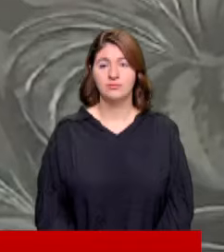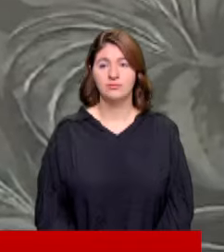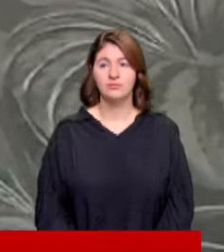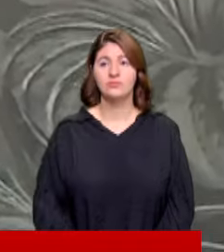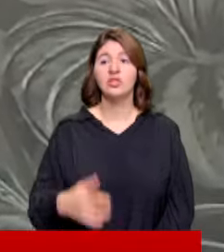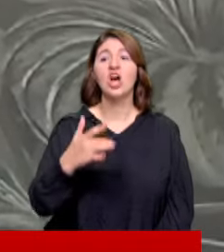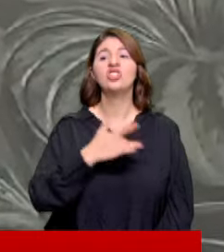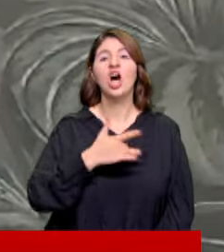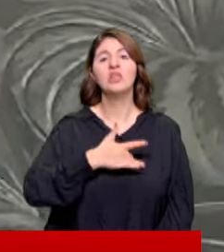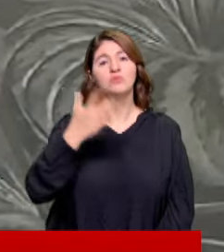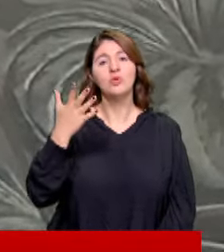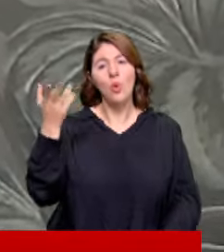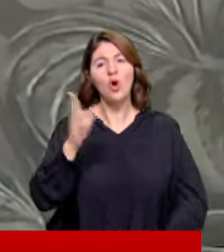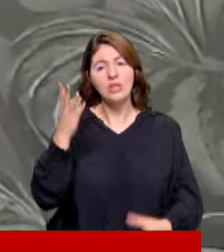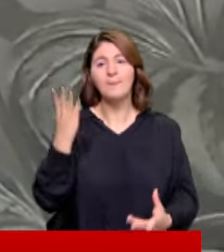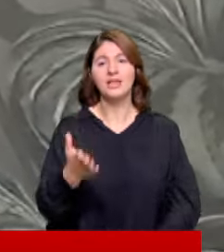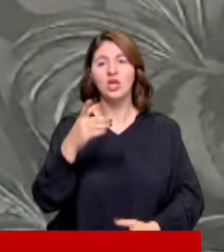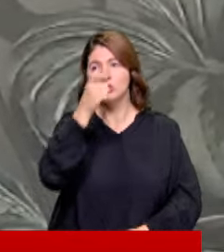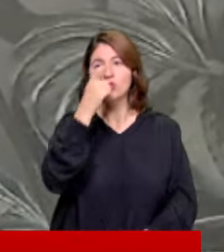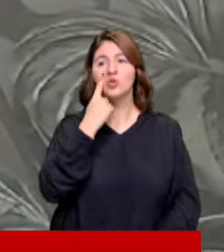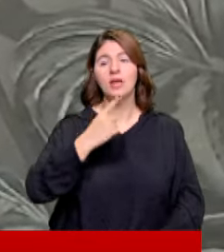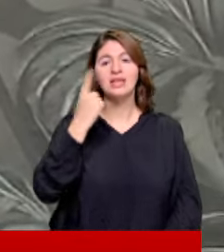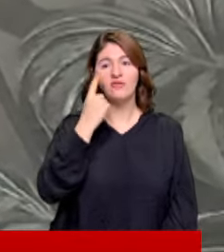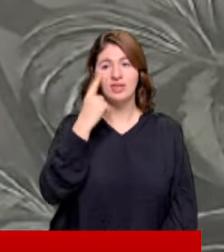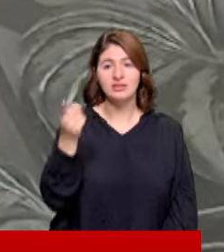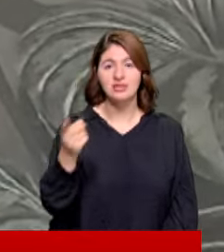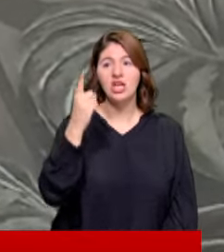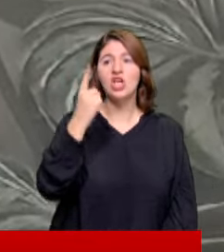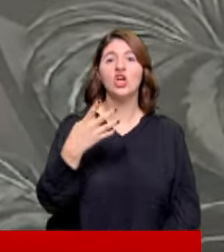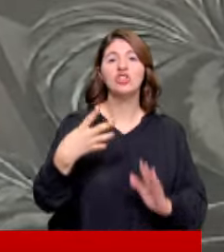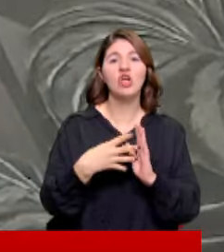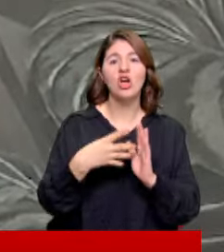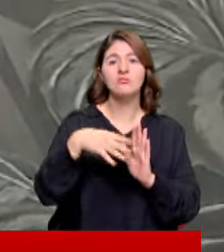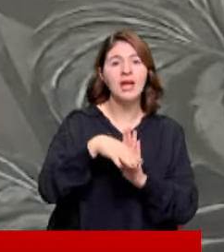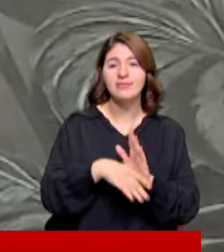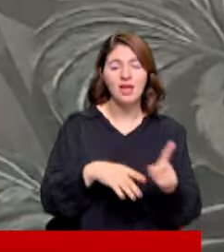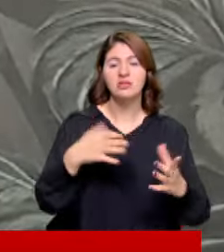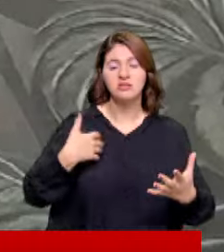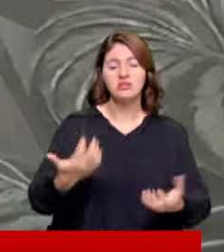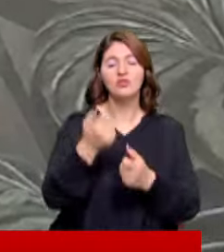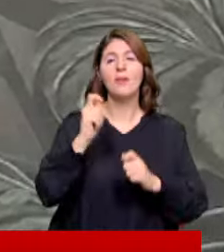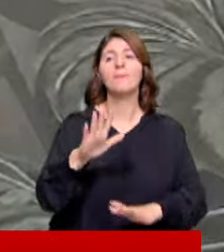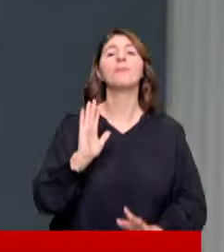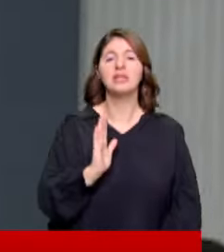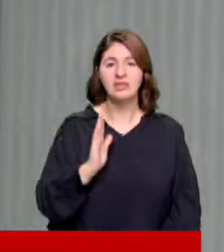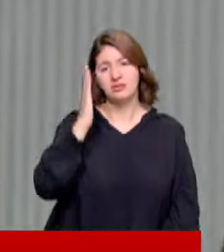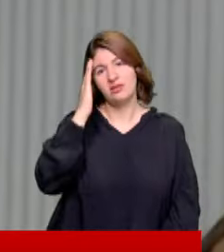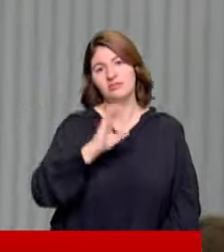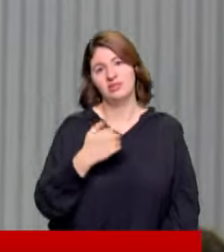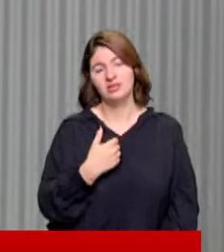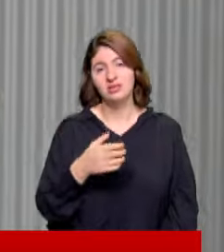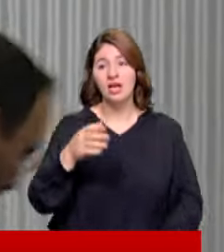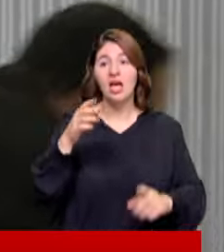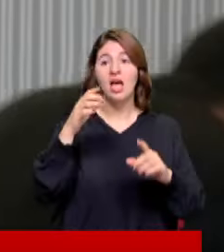gerekir. Canımız pahasına Türkiye Cumhuriyeti Devleti'nin ilk dört maddesini savunmazsak namerdiz. AK Parti